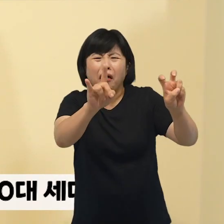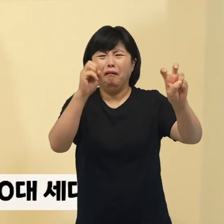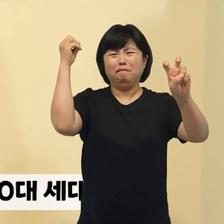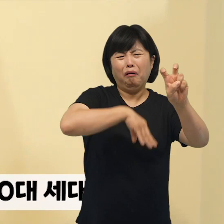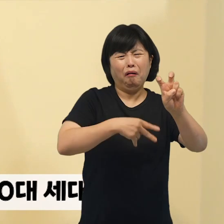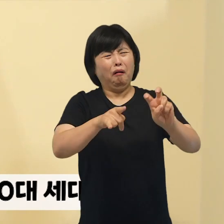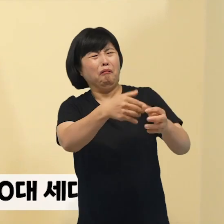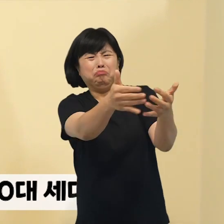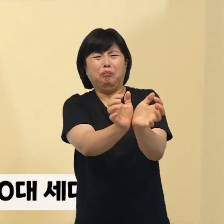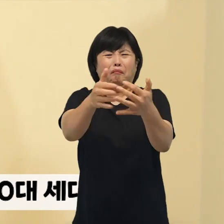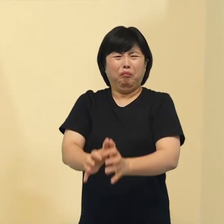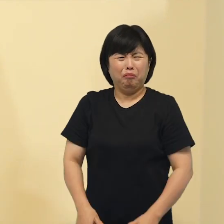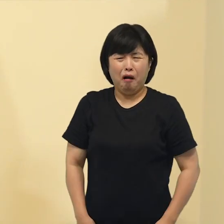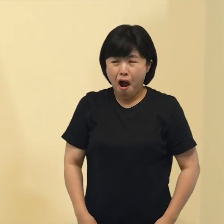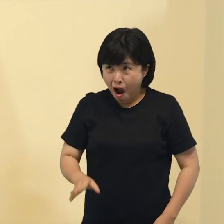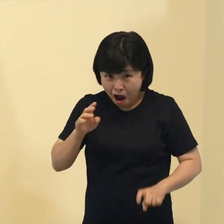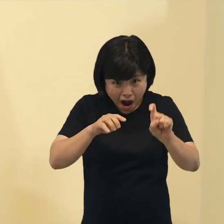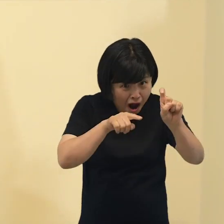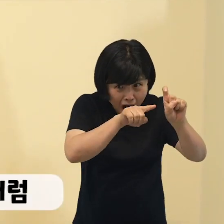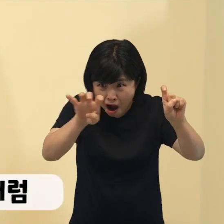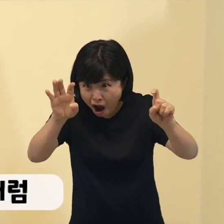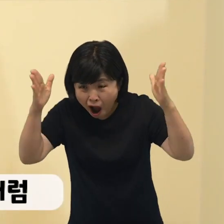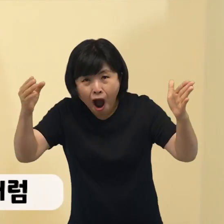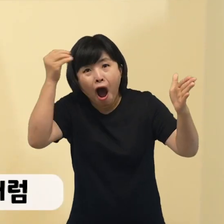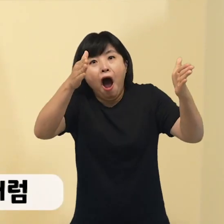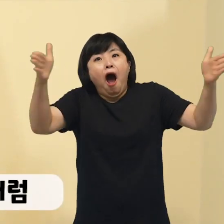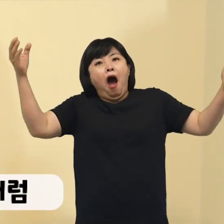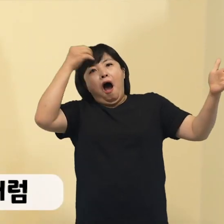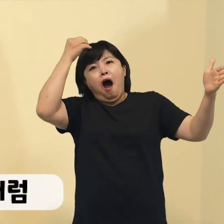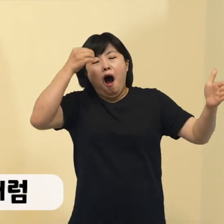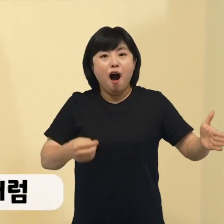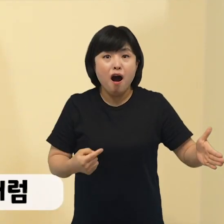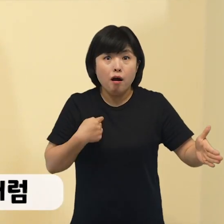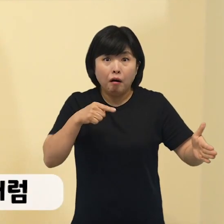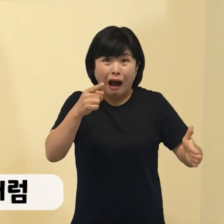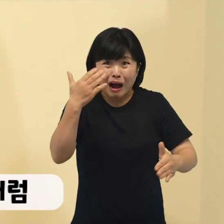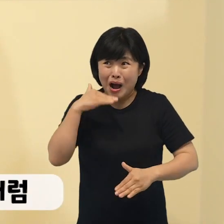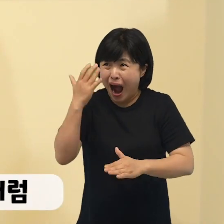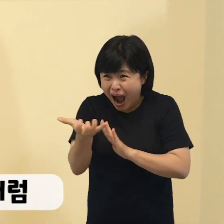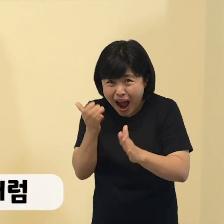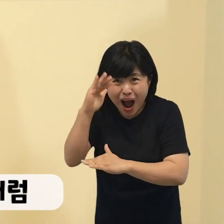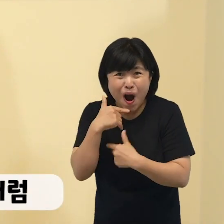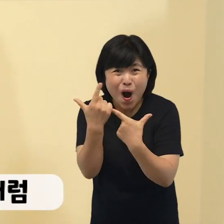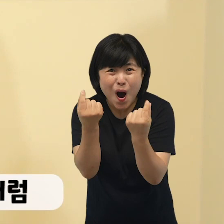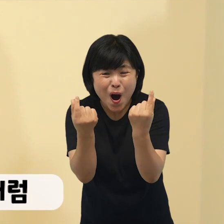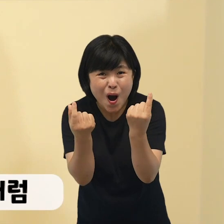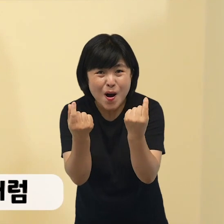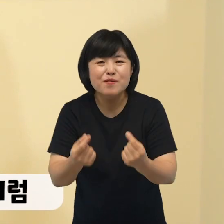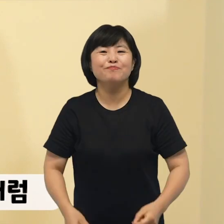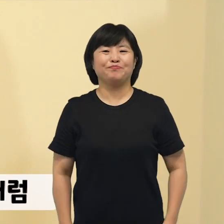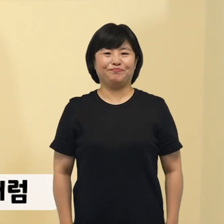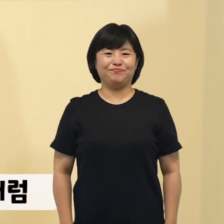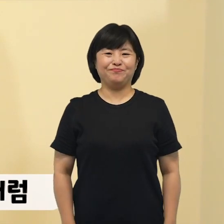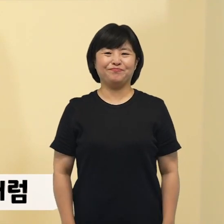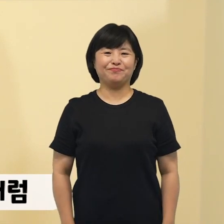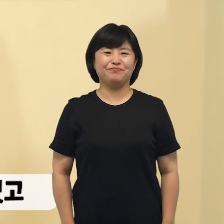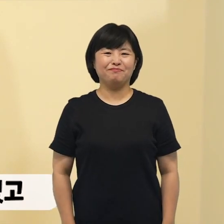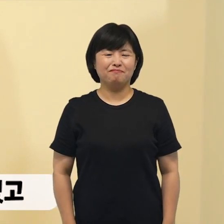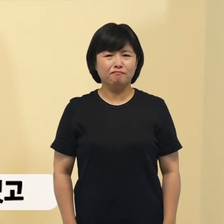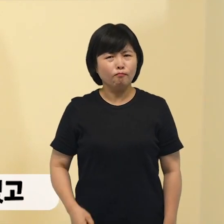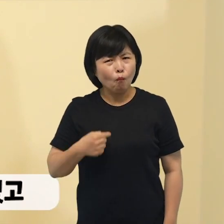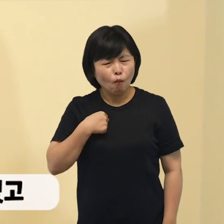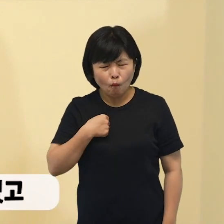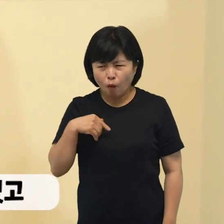세대. 범위가 되게 넓네요. 그렇죠. 그니까요. 근데 저희도 지금 방금 얘기를 한 것처럼